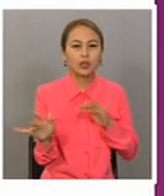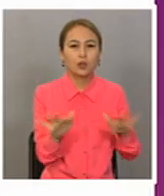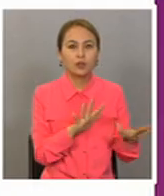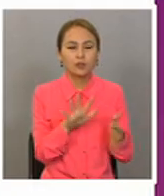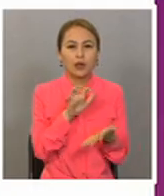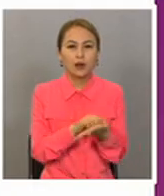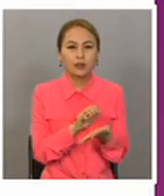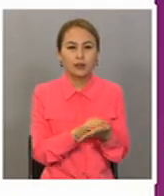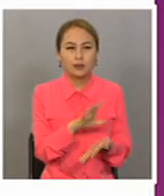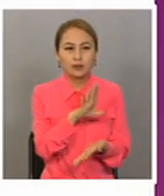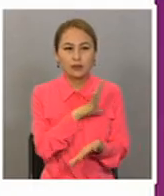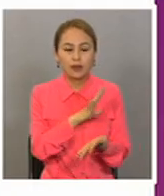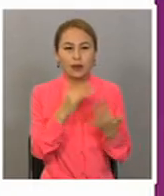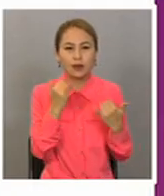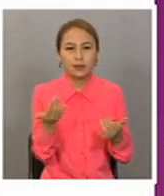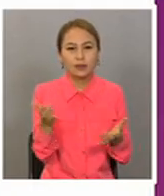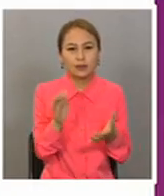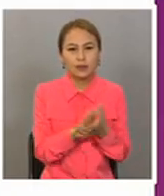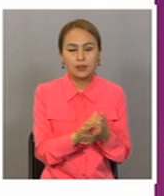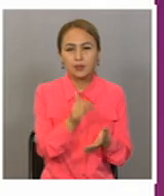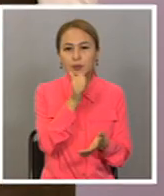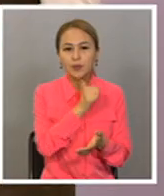айналысты? Қазір танысып көрейік.